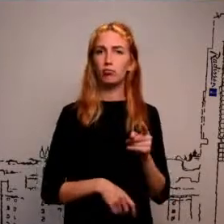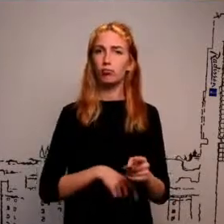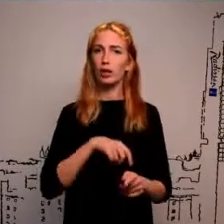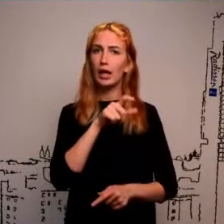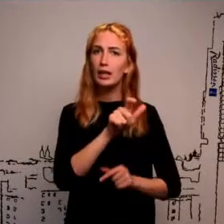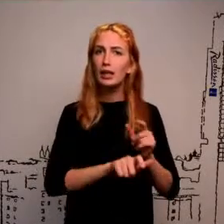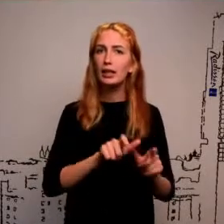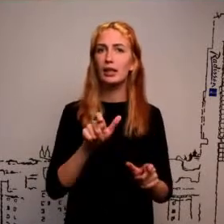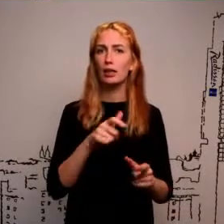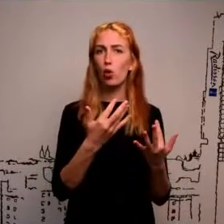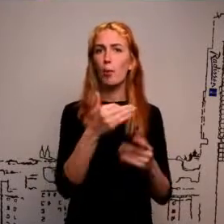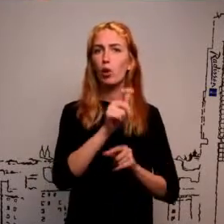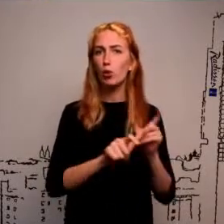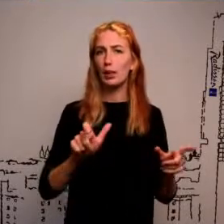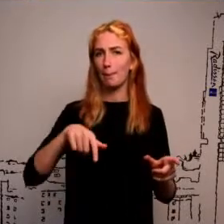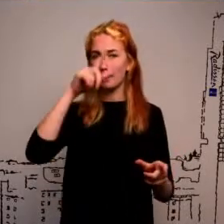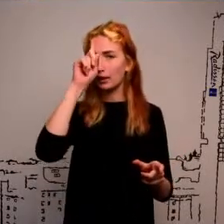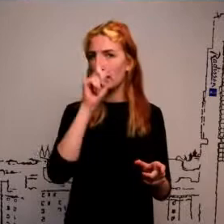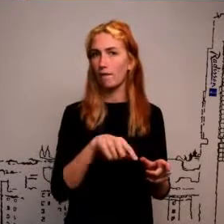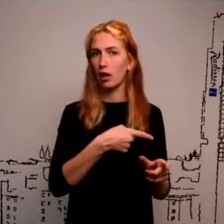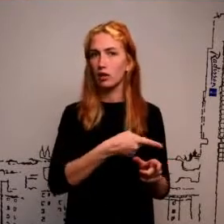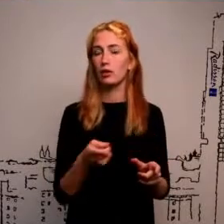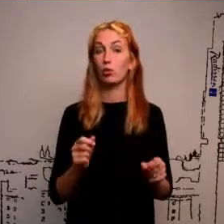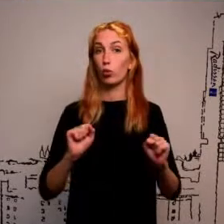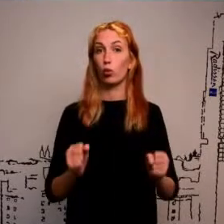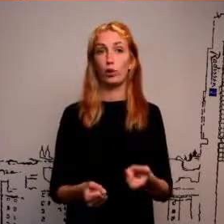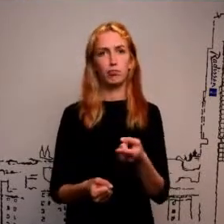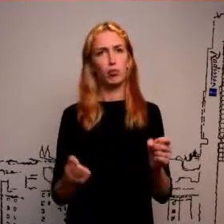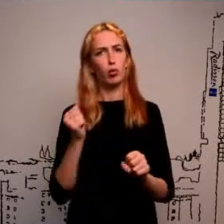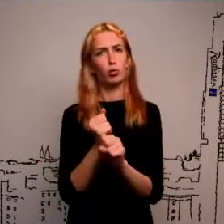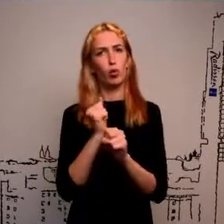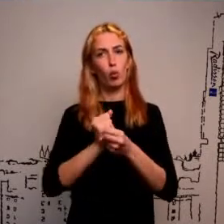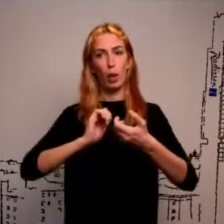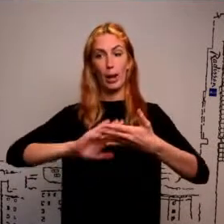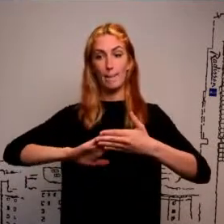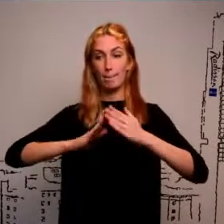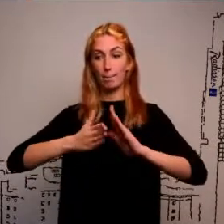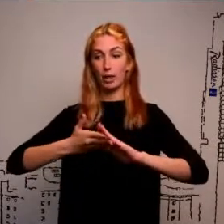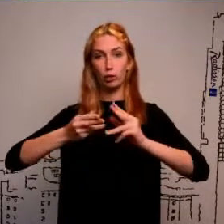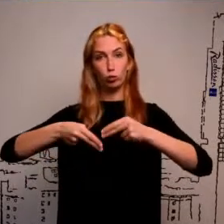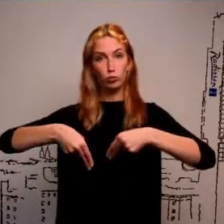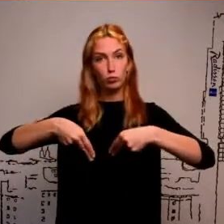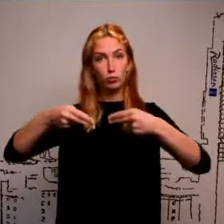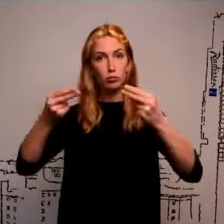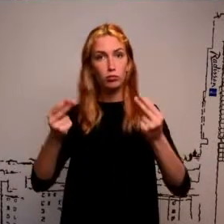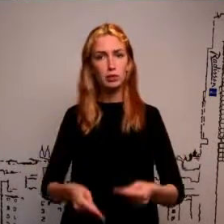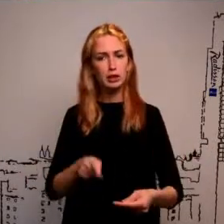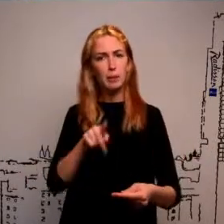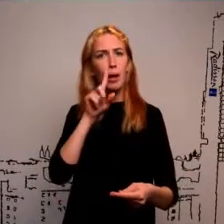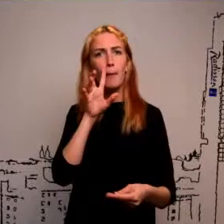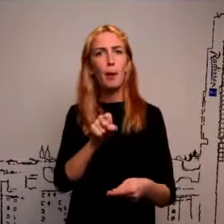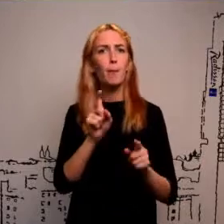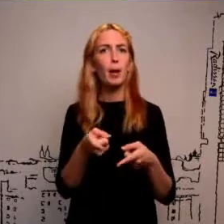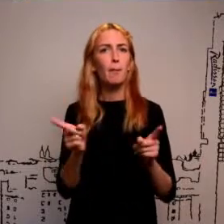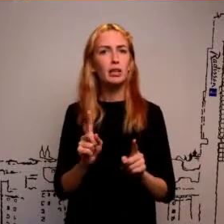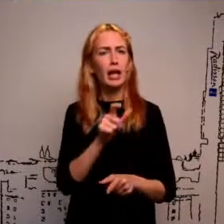tegelikult on teadlikud sellest, et kui nad töölepingut sõlmivad, noh, mida tuleks tähele panna, kui